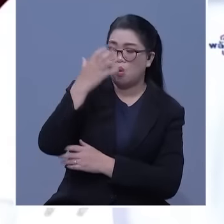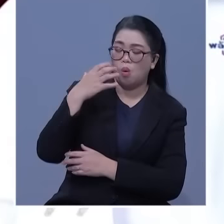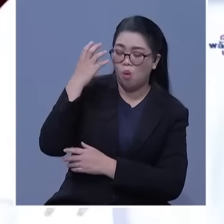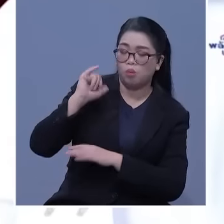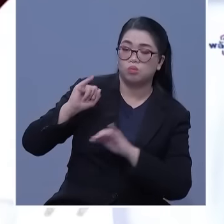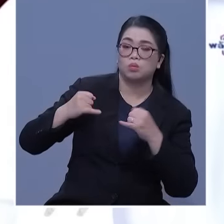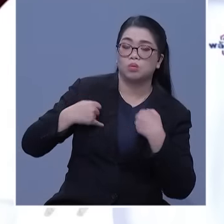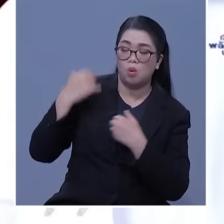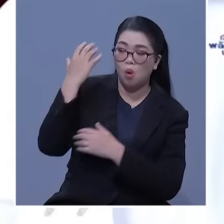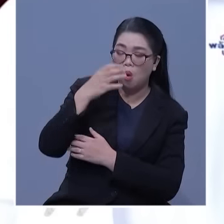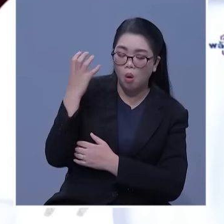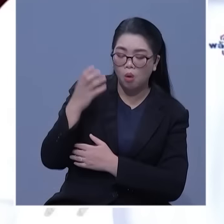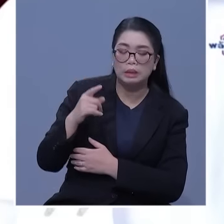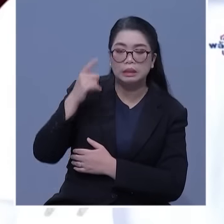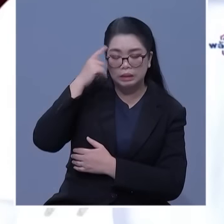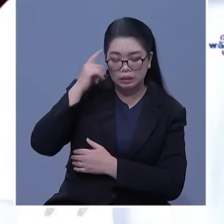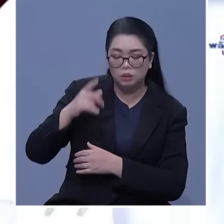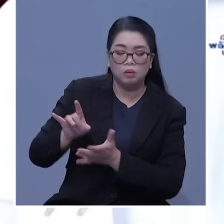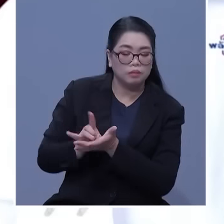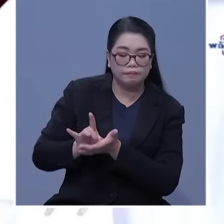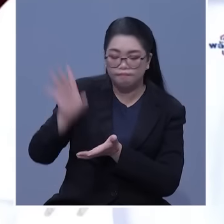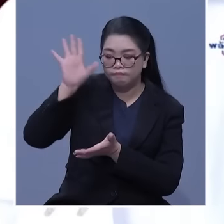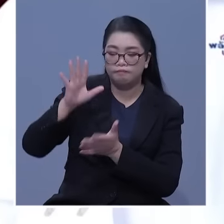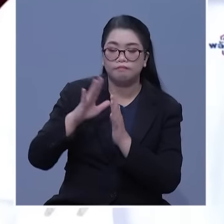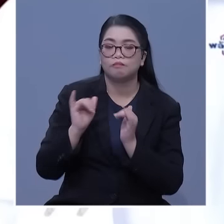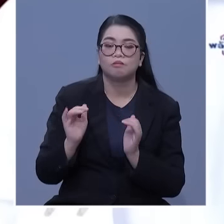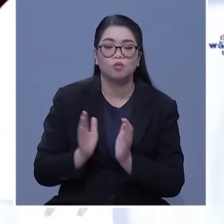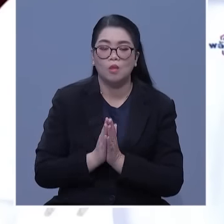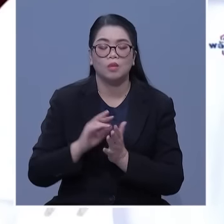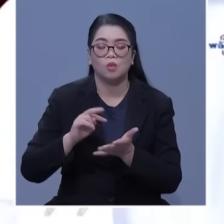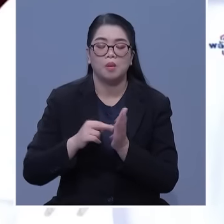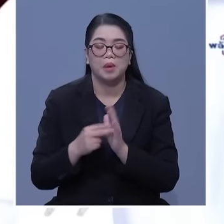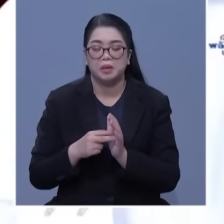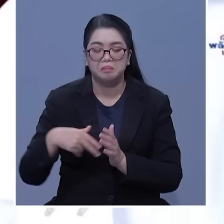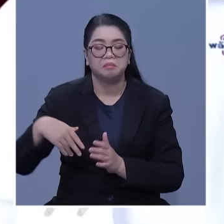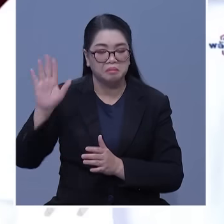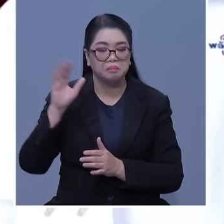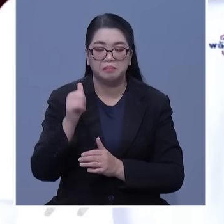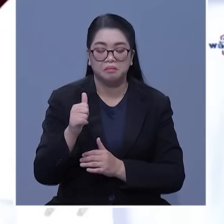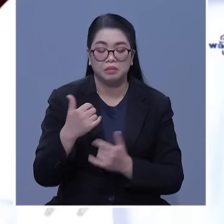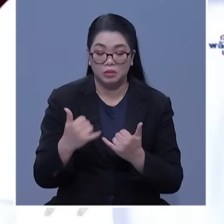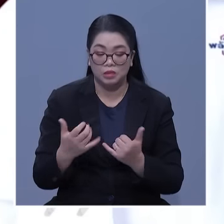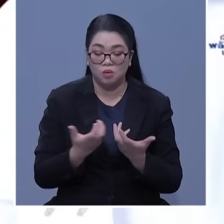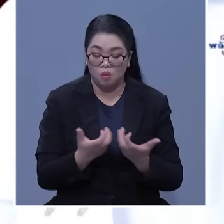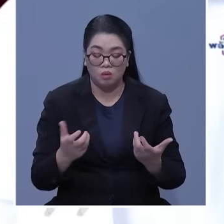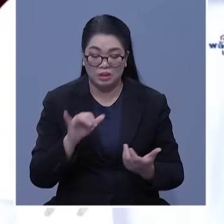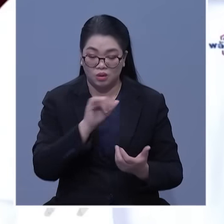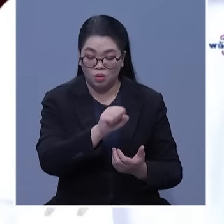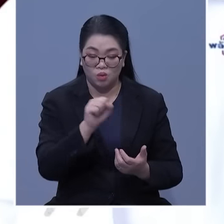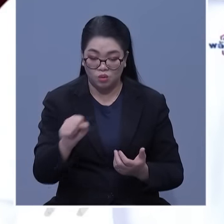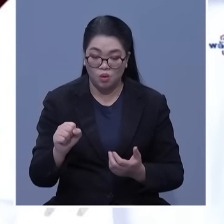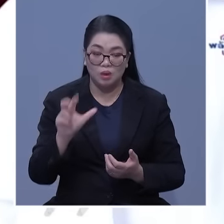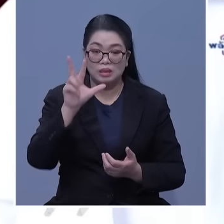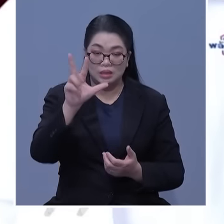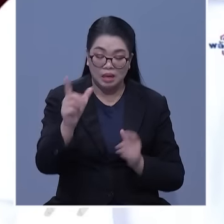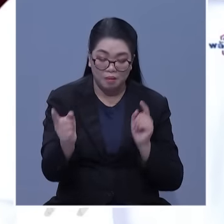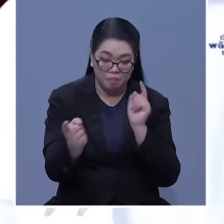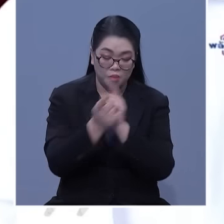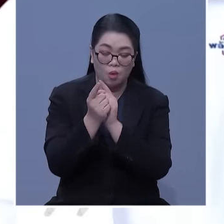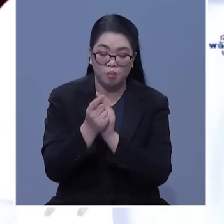วยสมควรต้องถูกขับออกจากวัดซะส่วนที่คุณสามารถบอกว่าเตรียมขนสสอีก3คันรถไปพบกับลุ